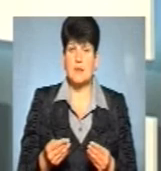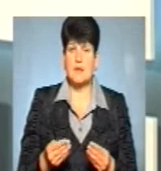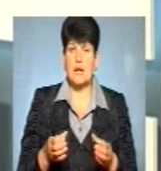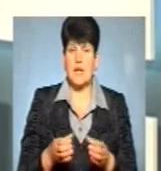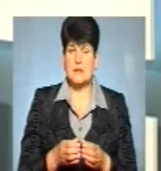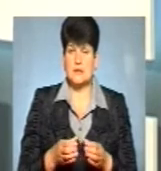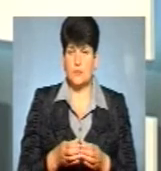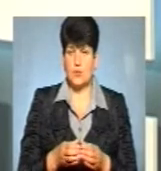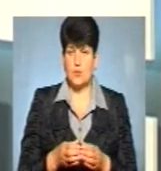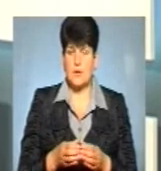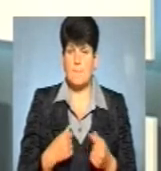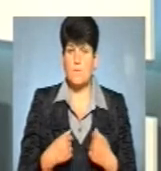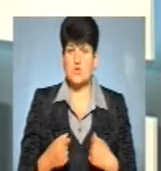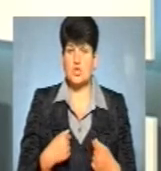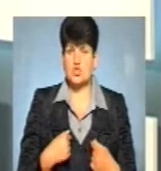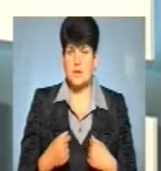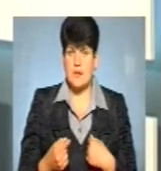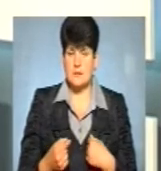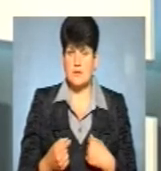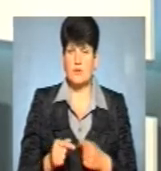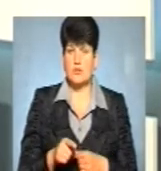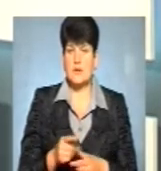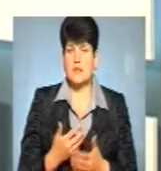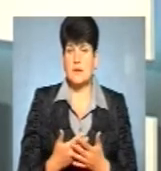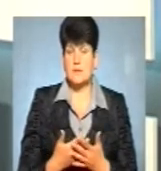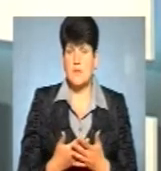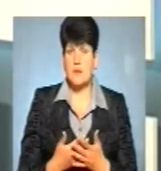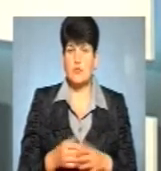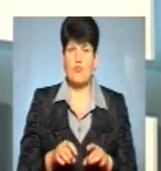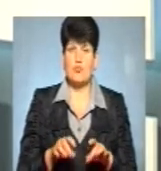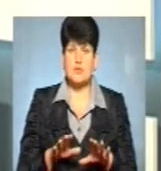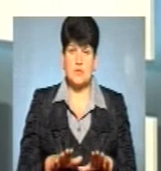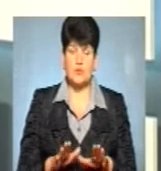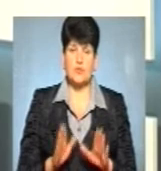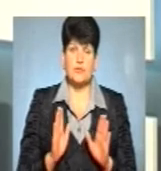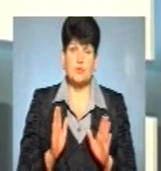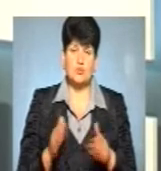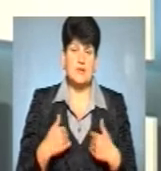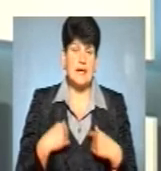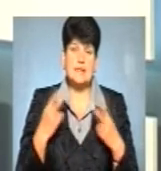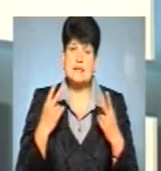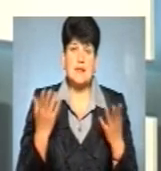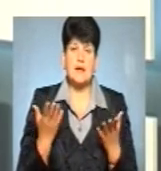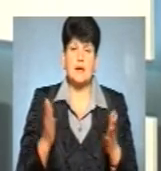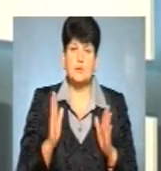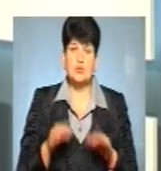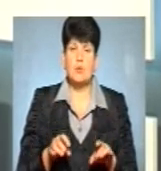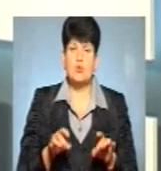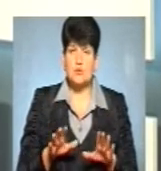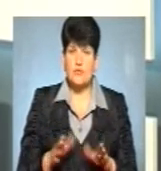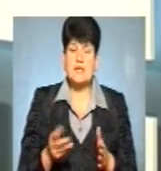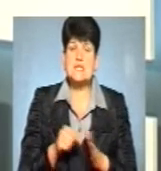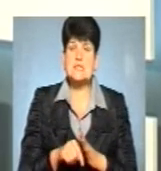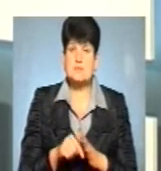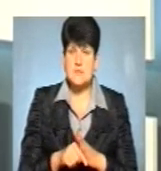категорії постраждалих. Тобто, вони, мабуть, в постанові буде, я не знаю, яка буде постанова, якого змісту вона буде, але